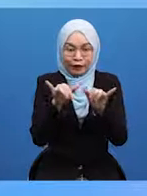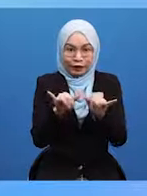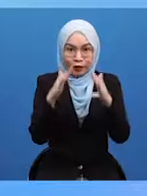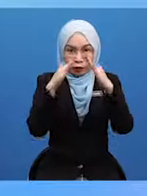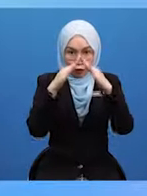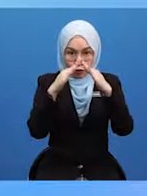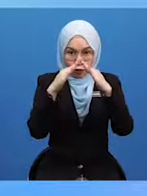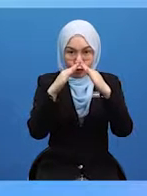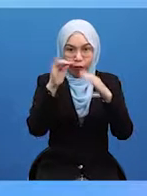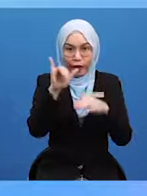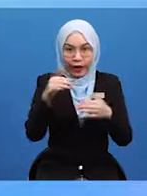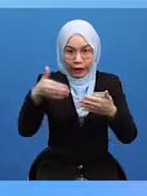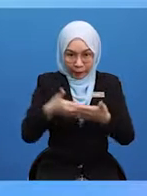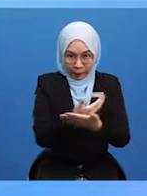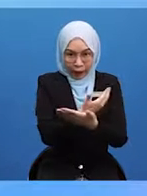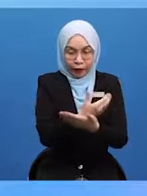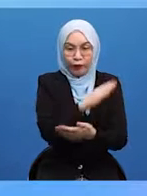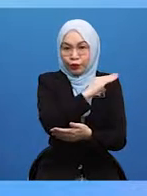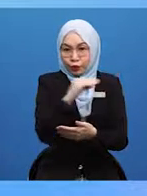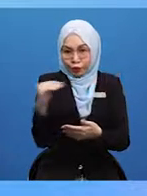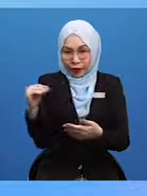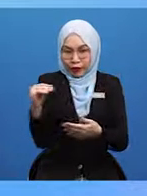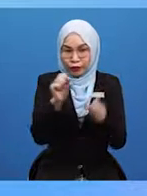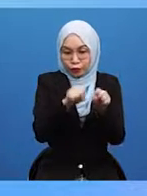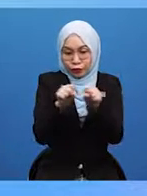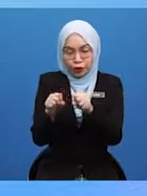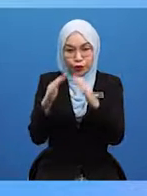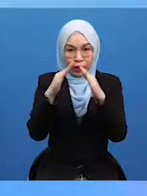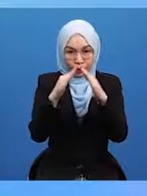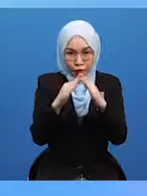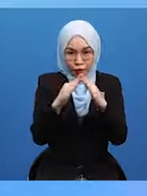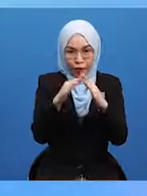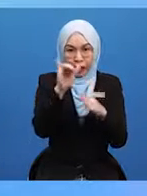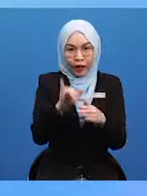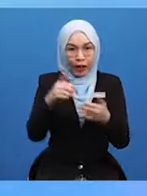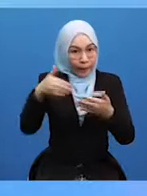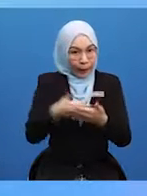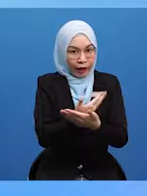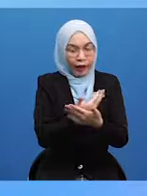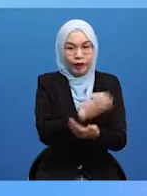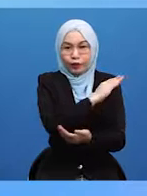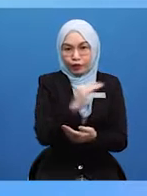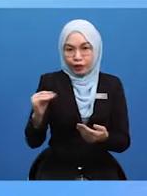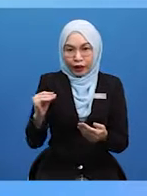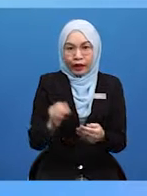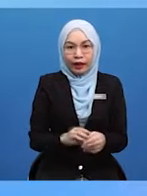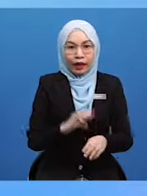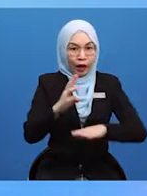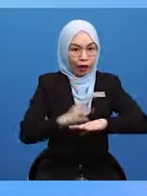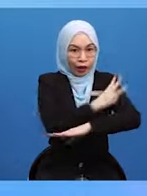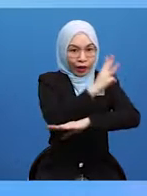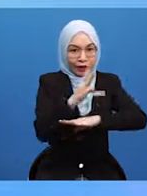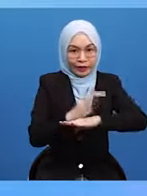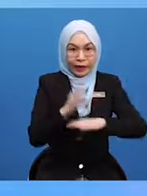kepada struktur bangunannya. Selain itu, kawasan bandar mempunyai